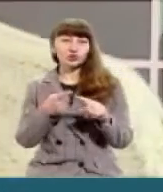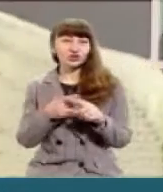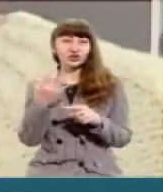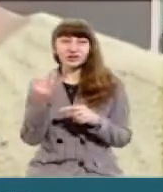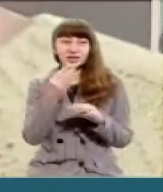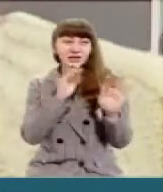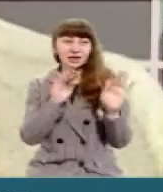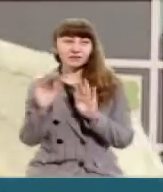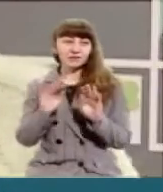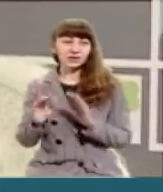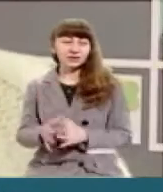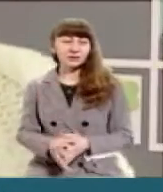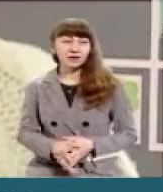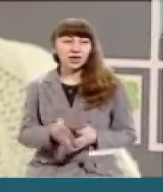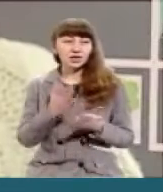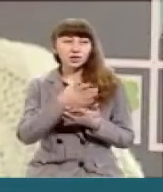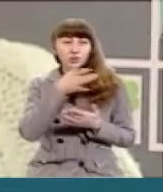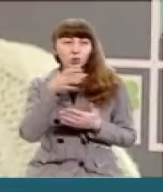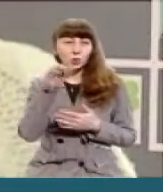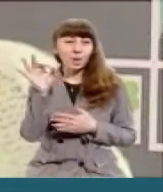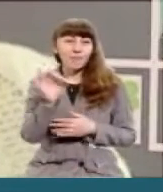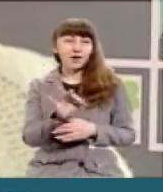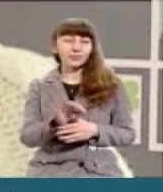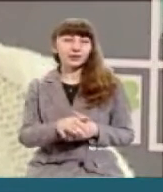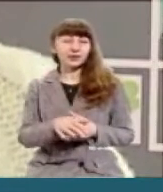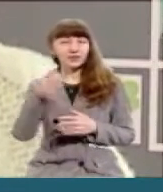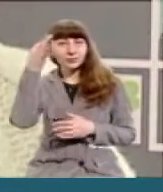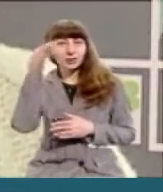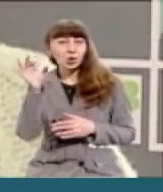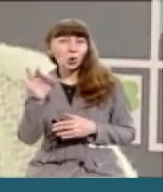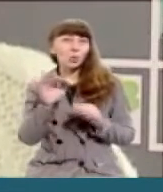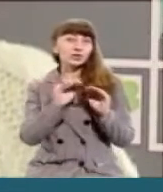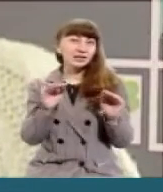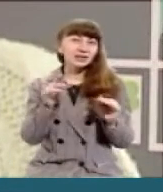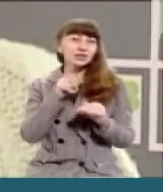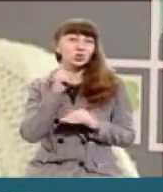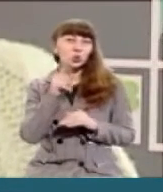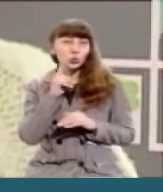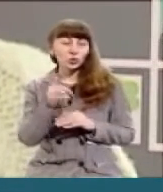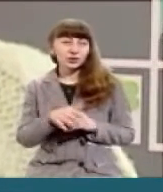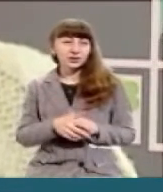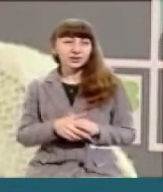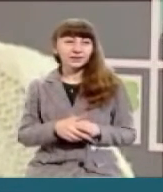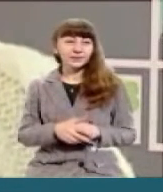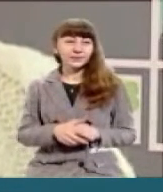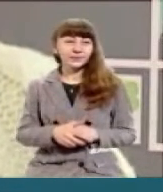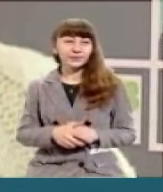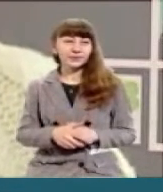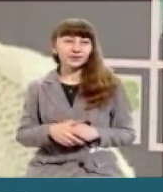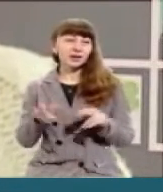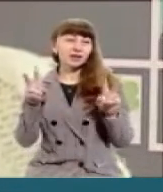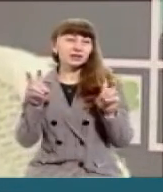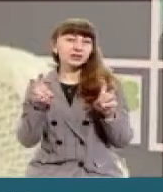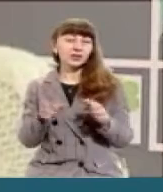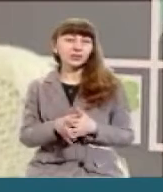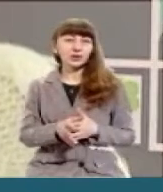Здесь есть очень много таких моментов, как воспоминания о детстве, воспоминания о юности, а также какая-то, наверное, тема,